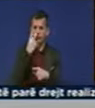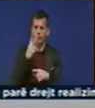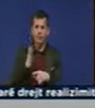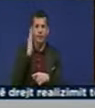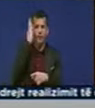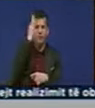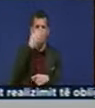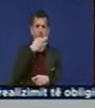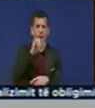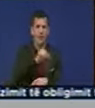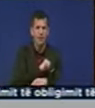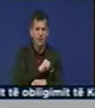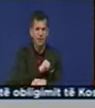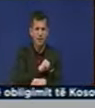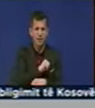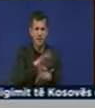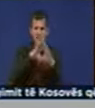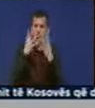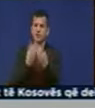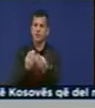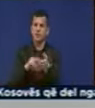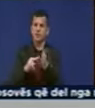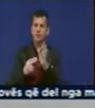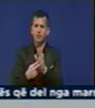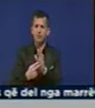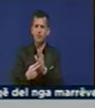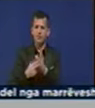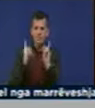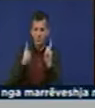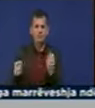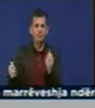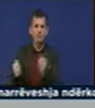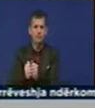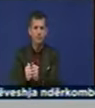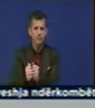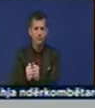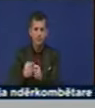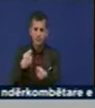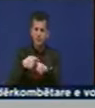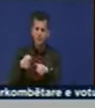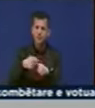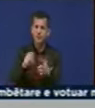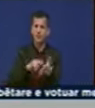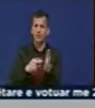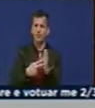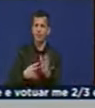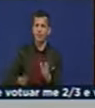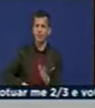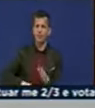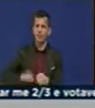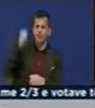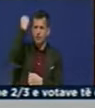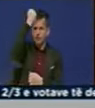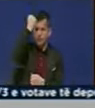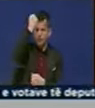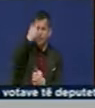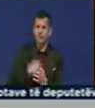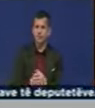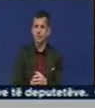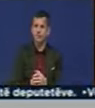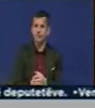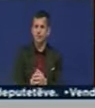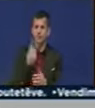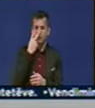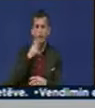përtej interesave politike dhe për qenë bashkë në zgjidhjen e problemit të grave kosovare. Ky ka qenë edhe